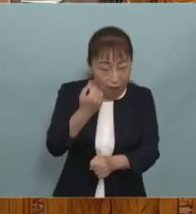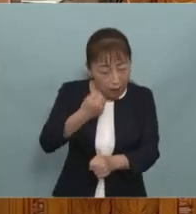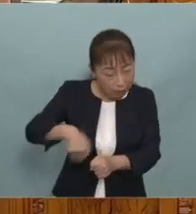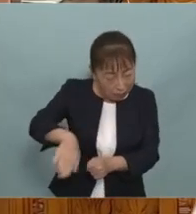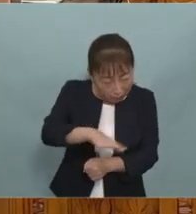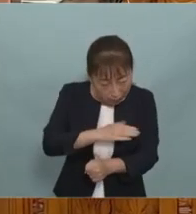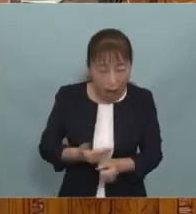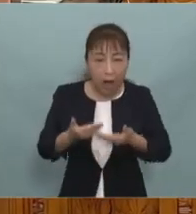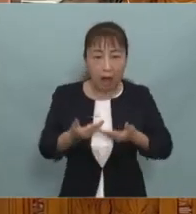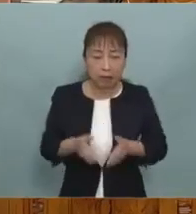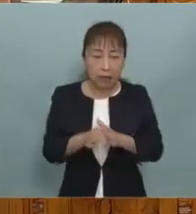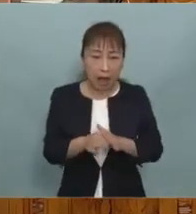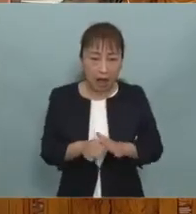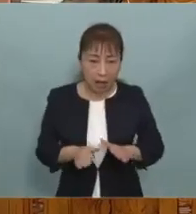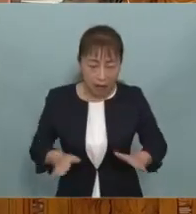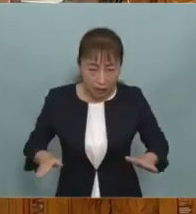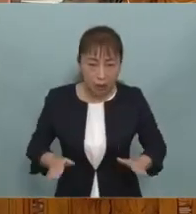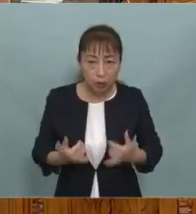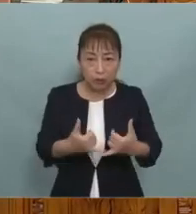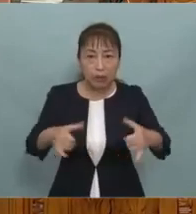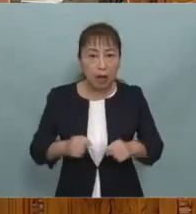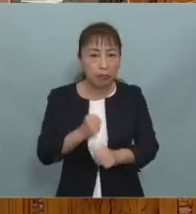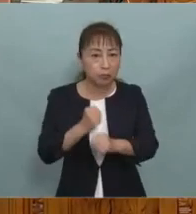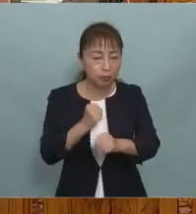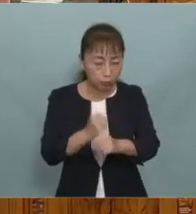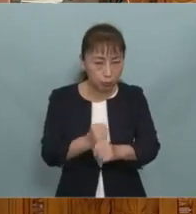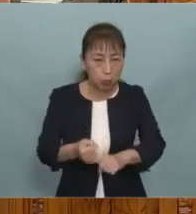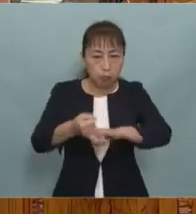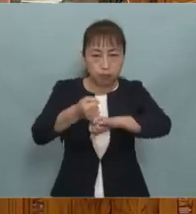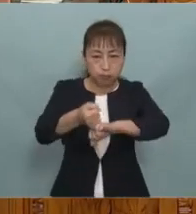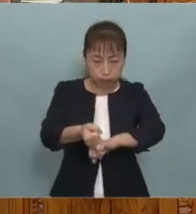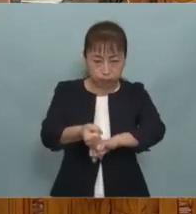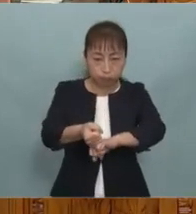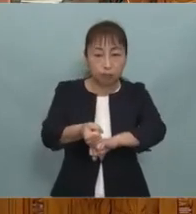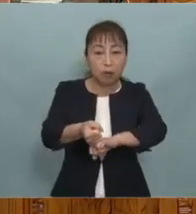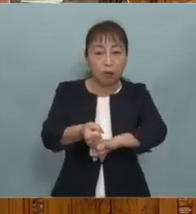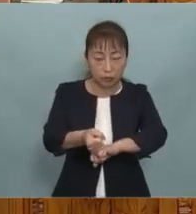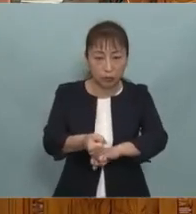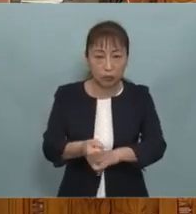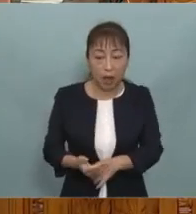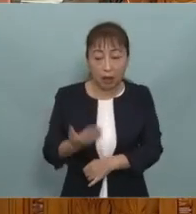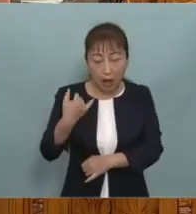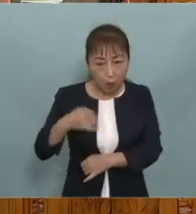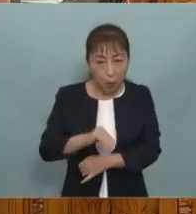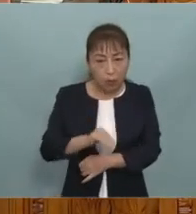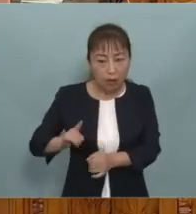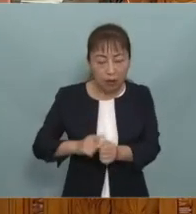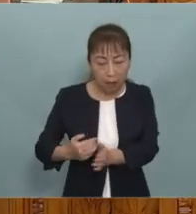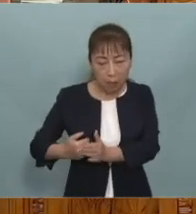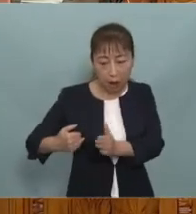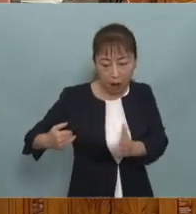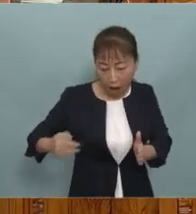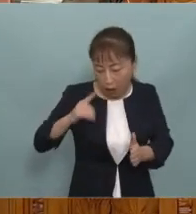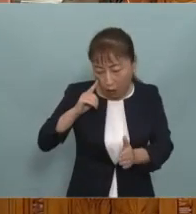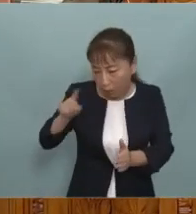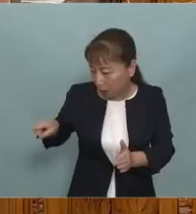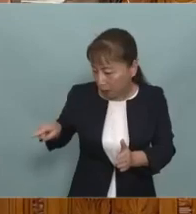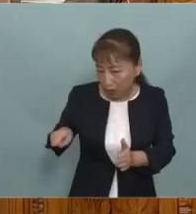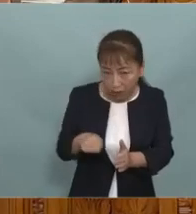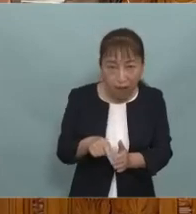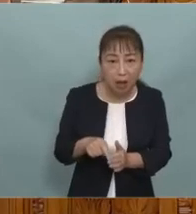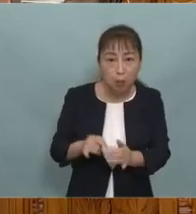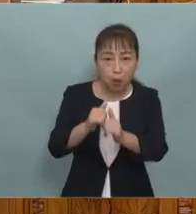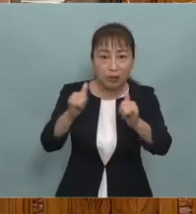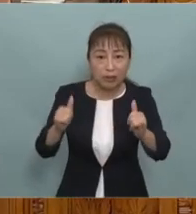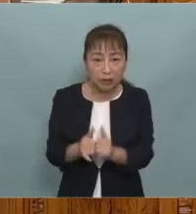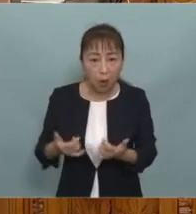社会を実現してまいります先年単位で見ても類を見ない人口現象生成AI等の